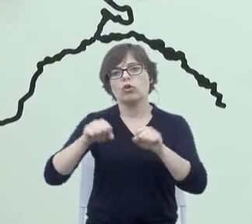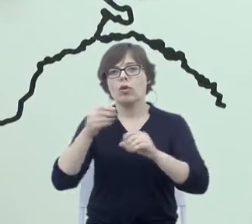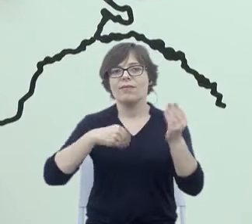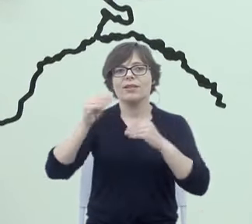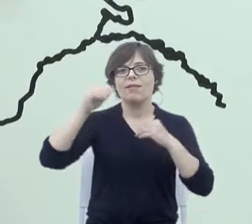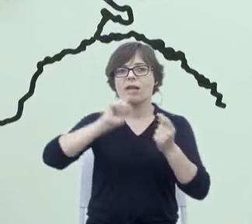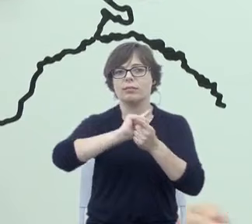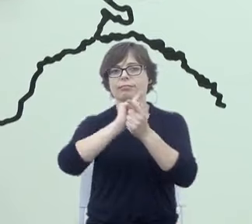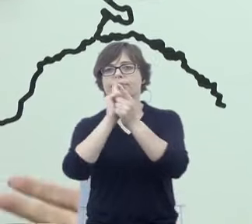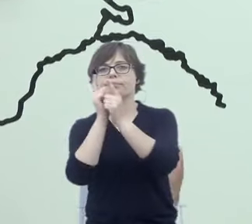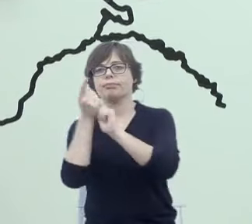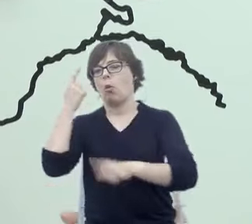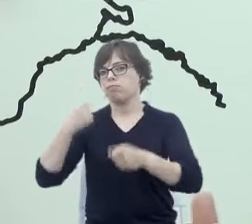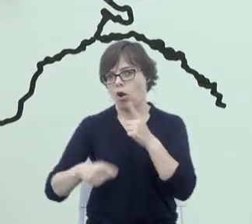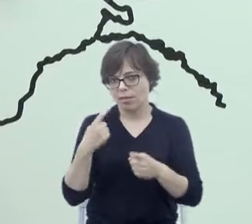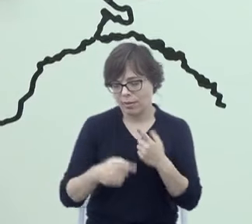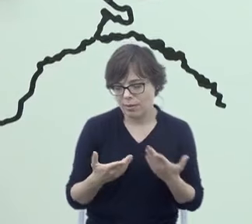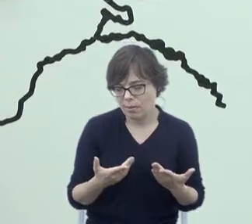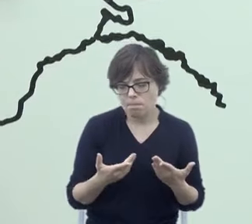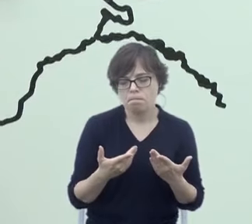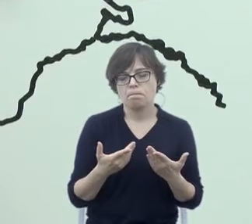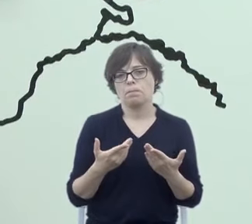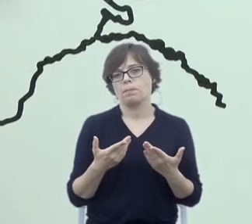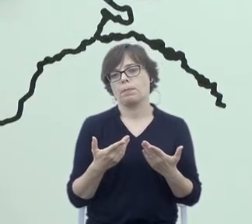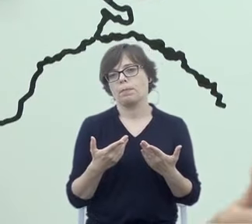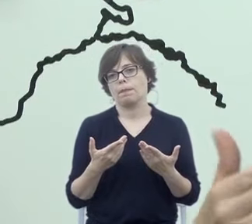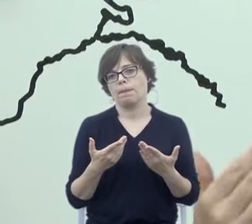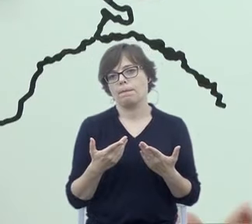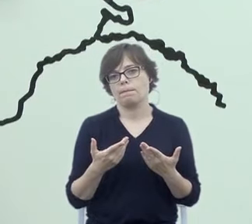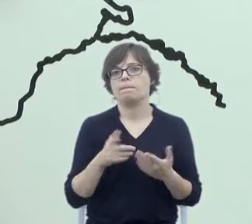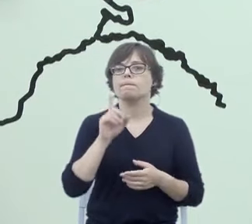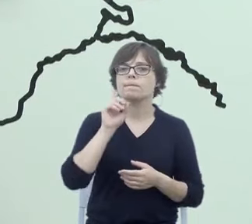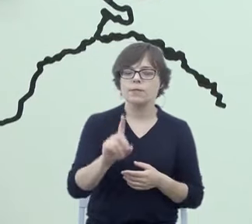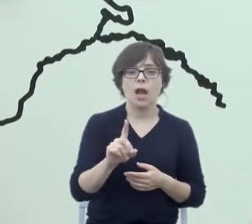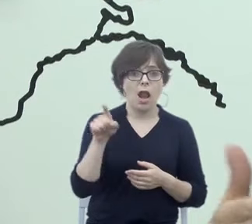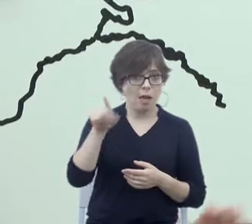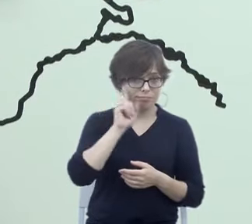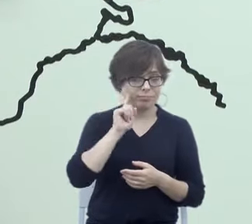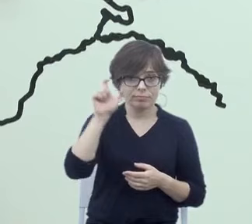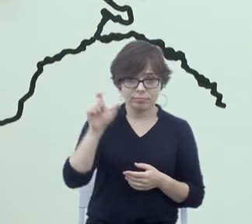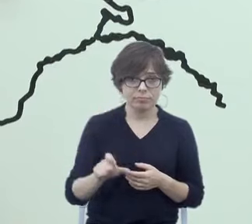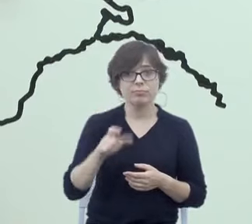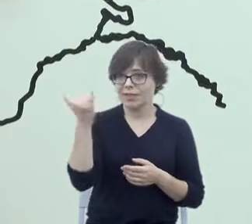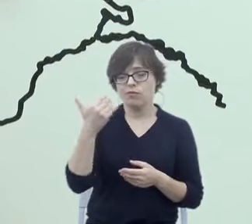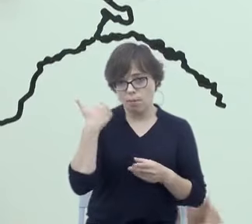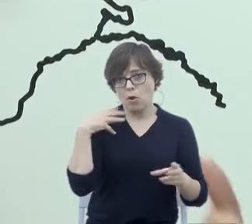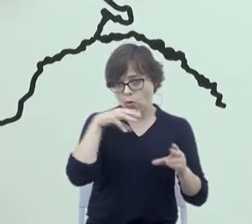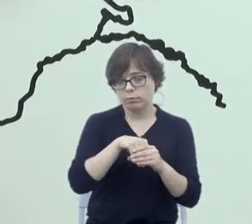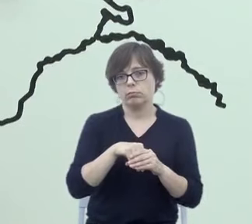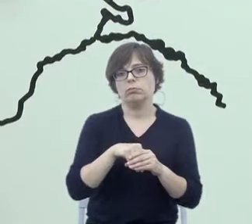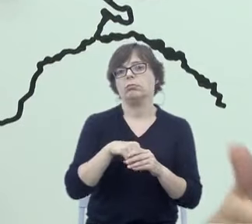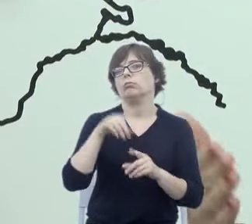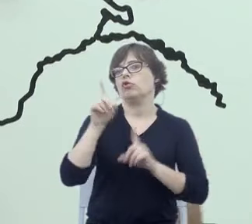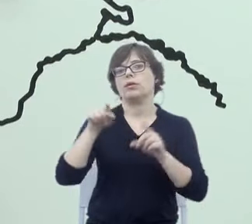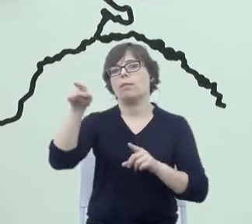polityczne z różnego jak gdyby kąta. Ale on jak gdyby brał w tym udział, tak? Raz